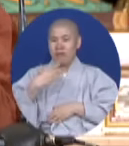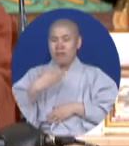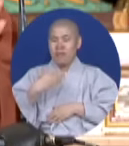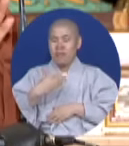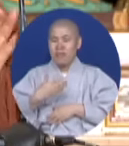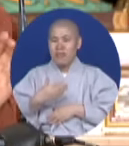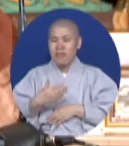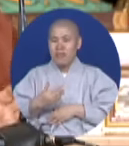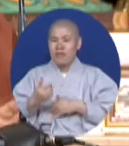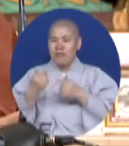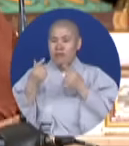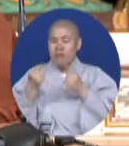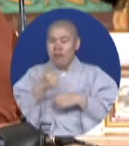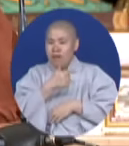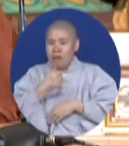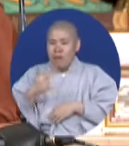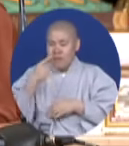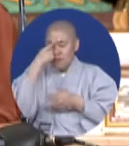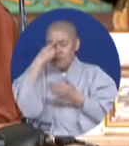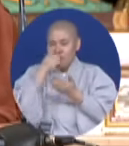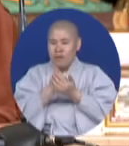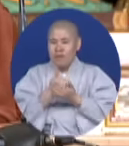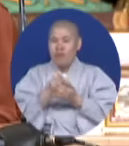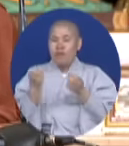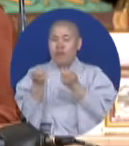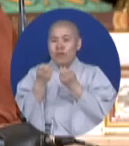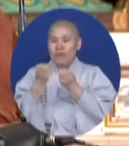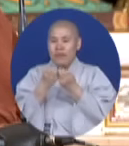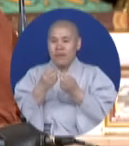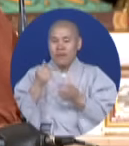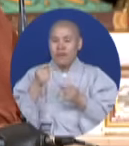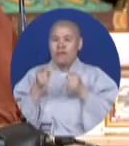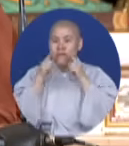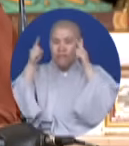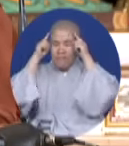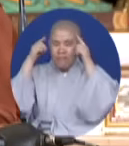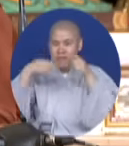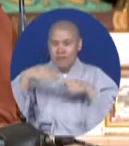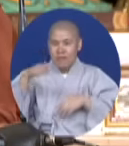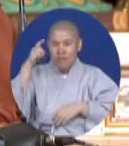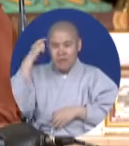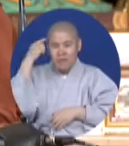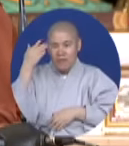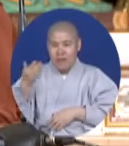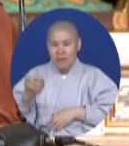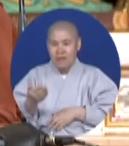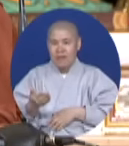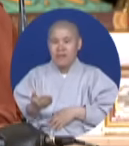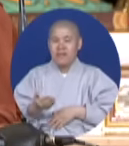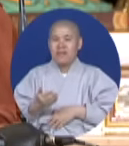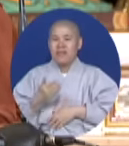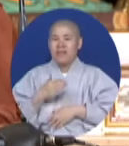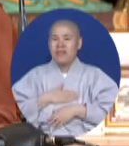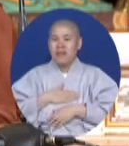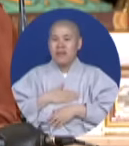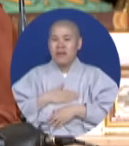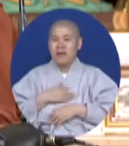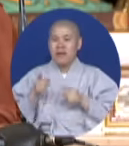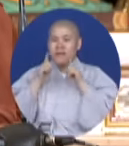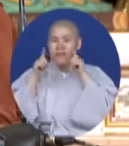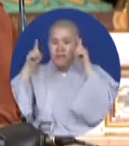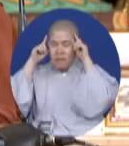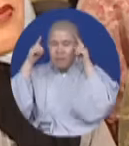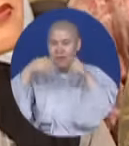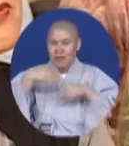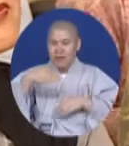그렇게 큰 스님께서 어떻게 지옥 가십니까? 이 사람아 내가 지옥을